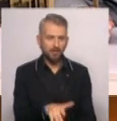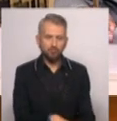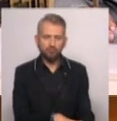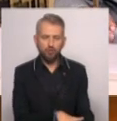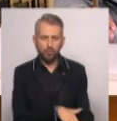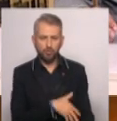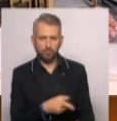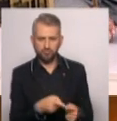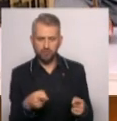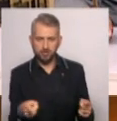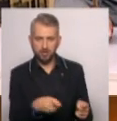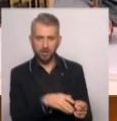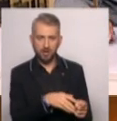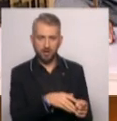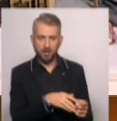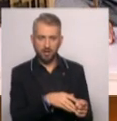час проходить.